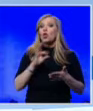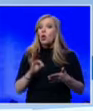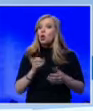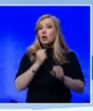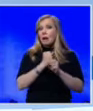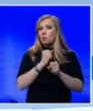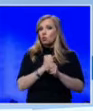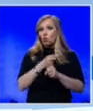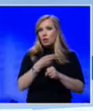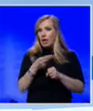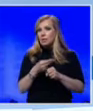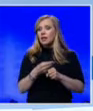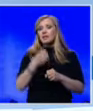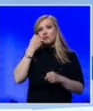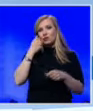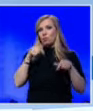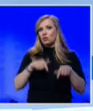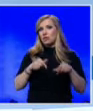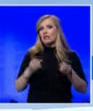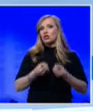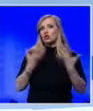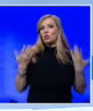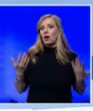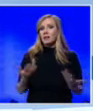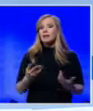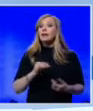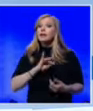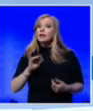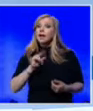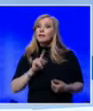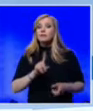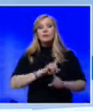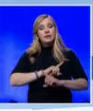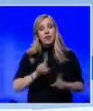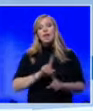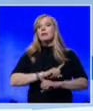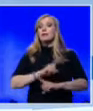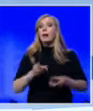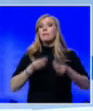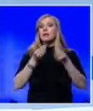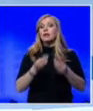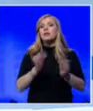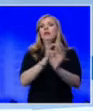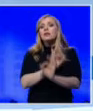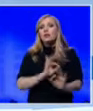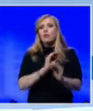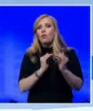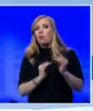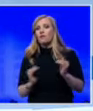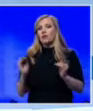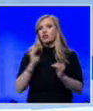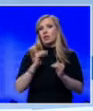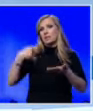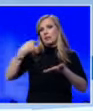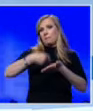се възползва от ситуацията такава каквато е и казва, не, няма да дадем никакво увеличение